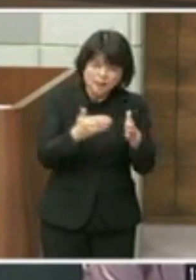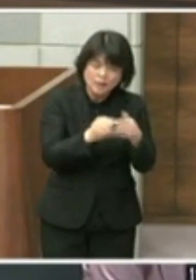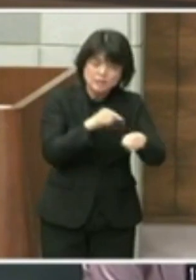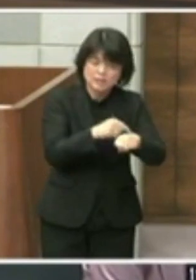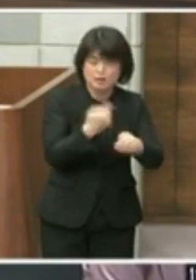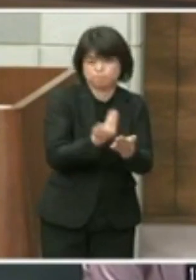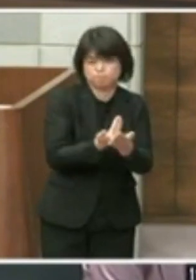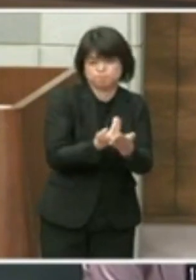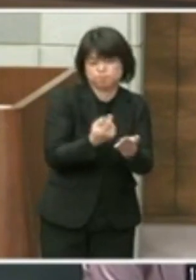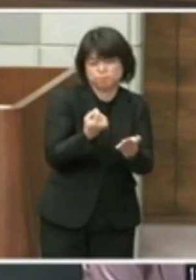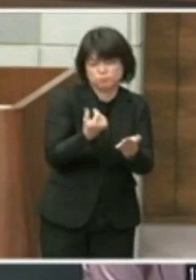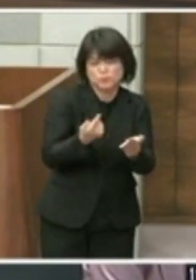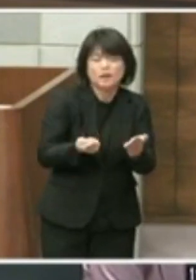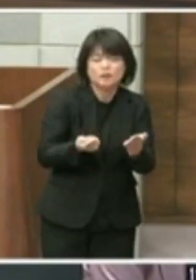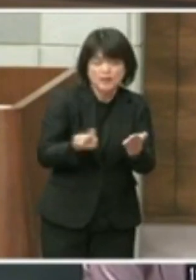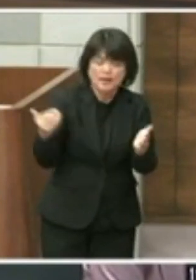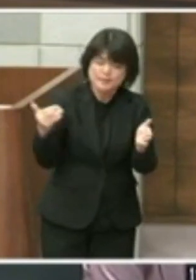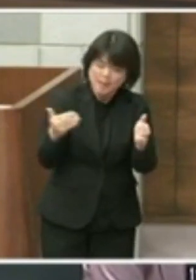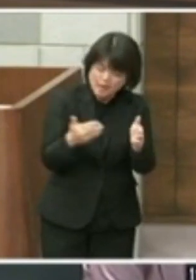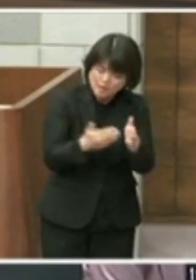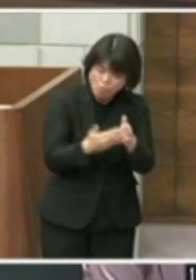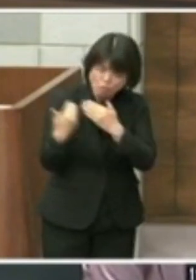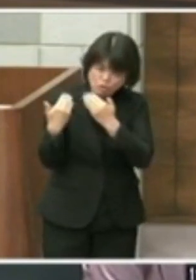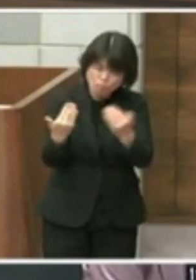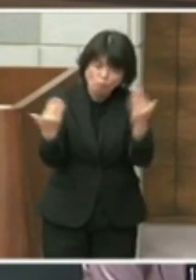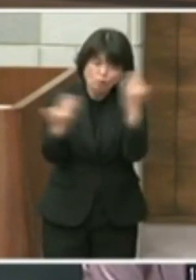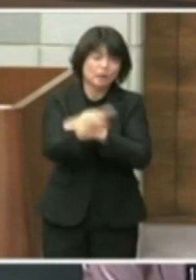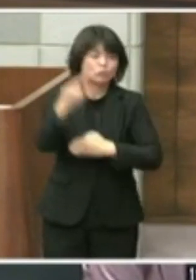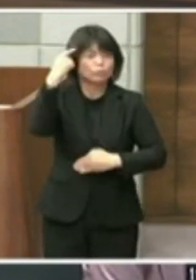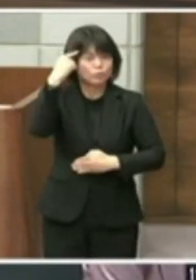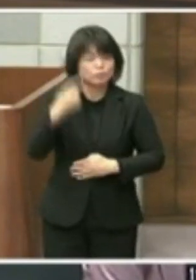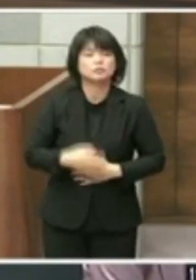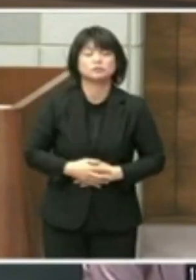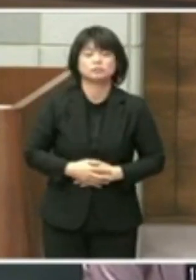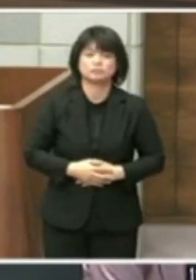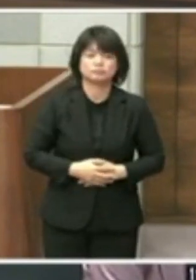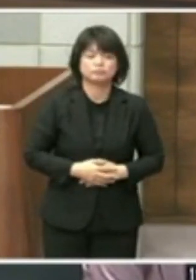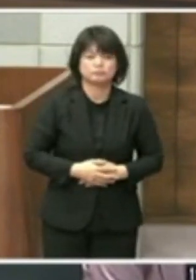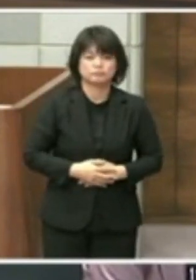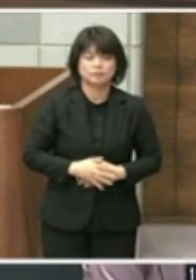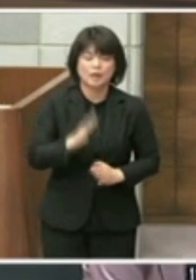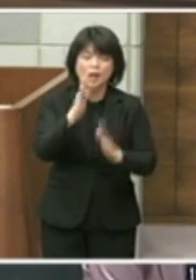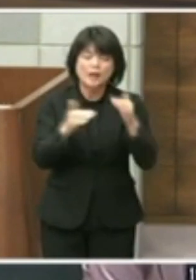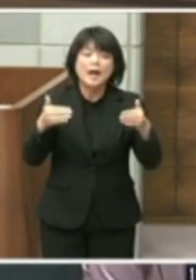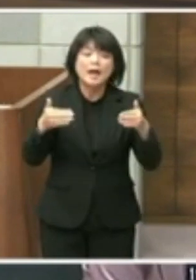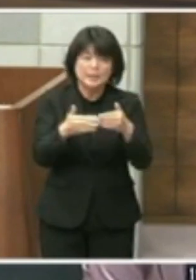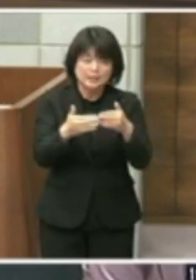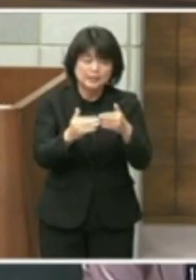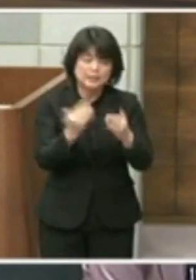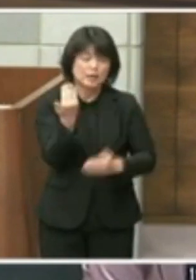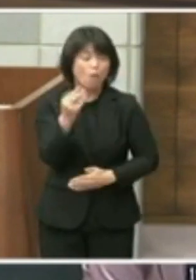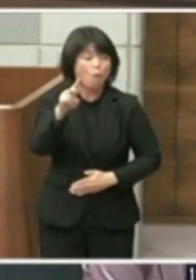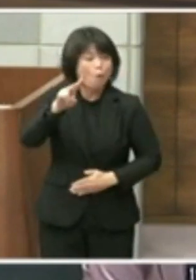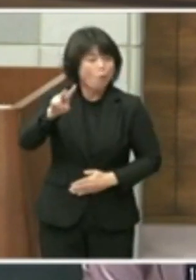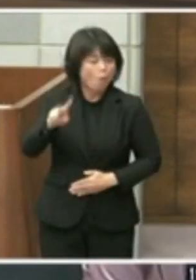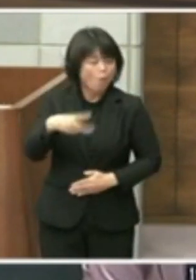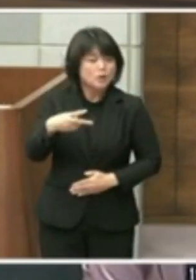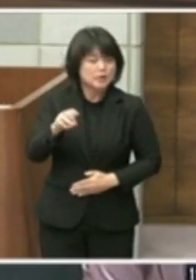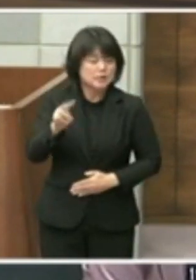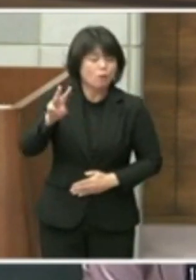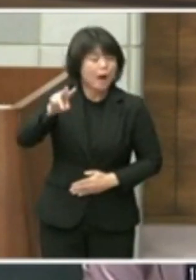がありませんので、おそらく最後の質問になるかなというふうに思います。林崎堀割ですね。